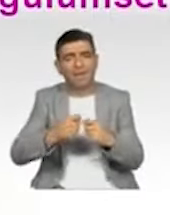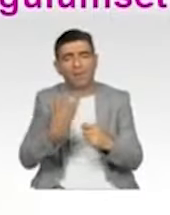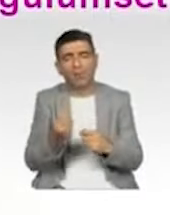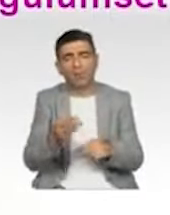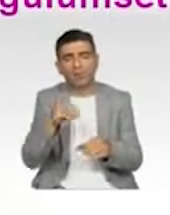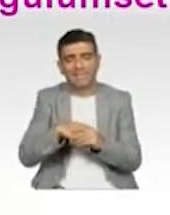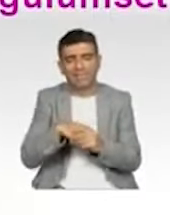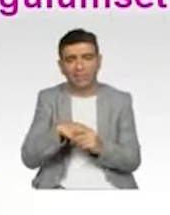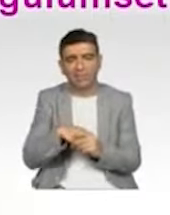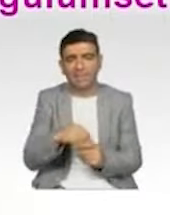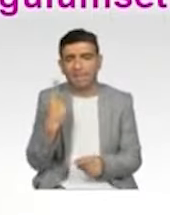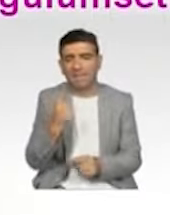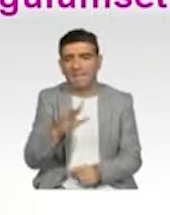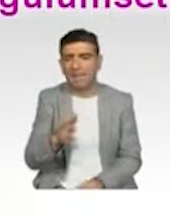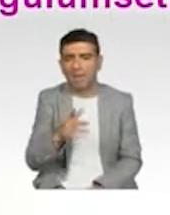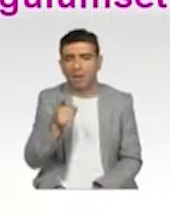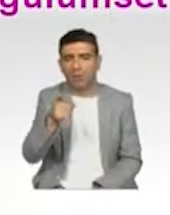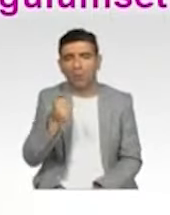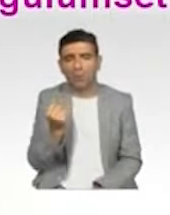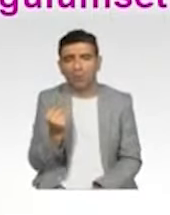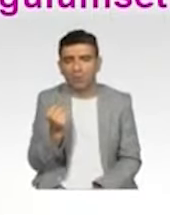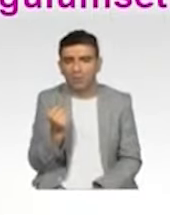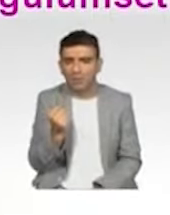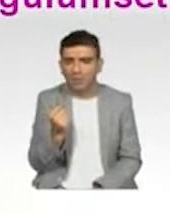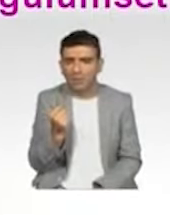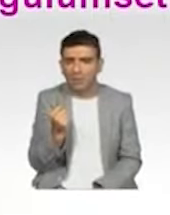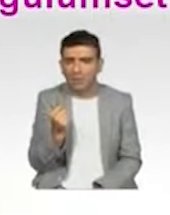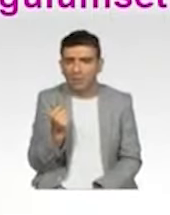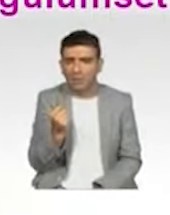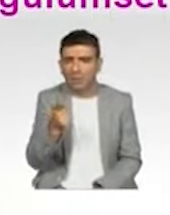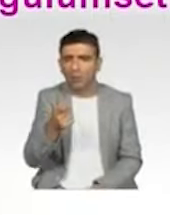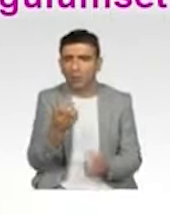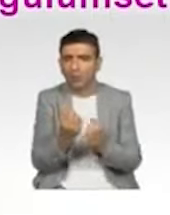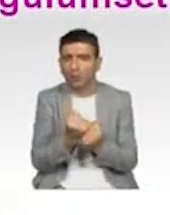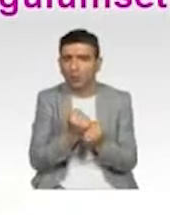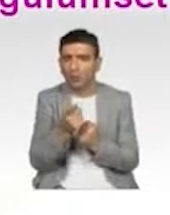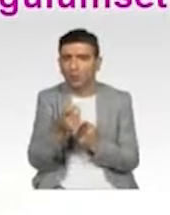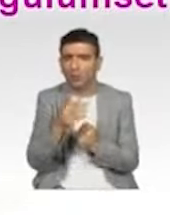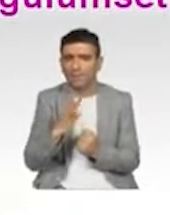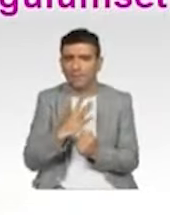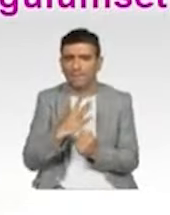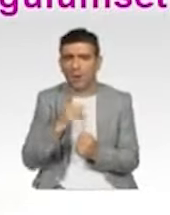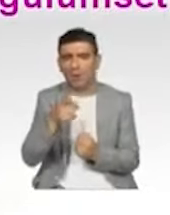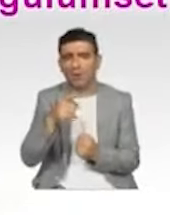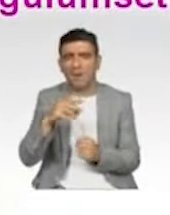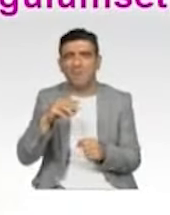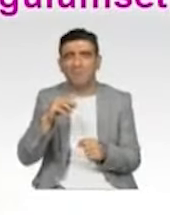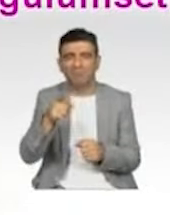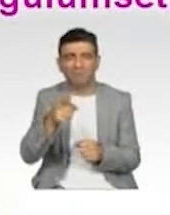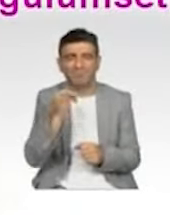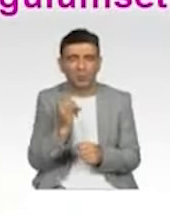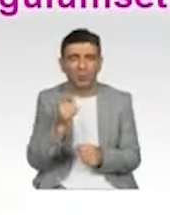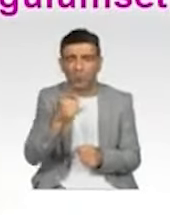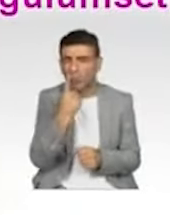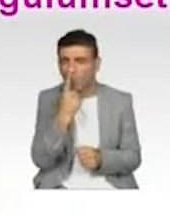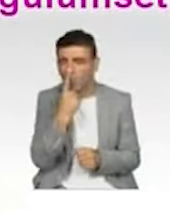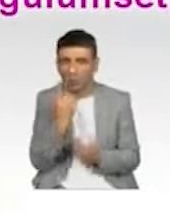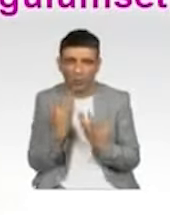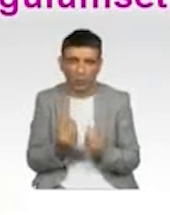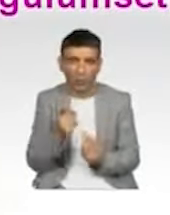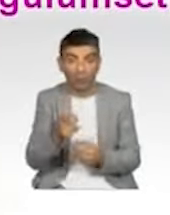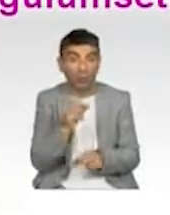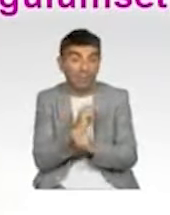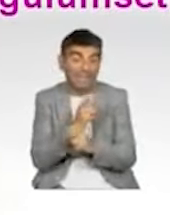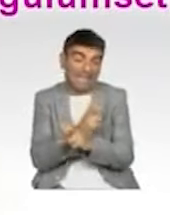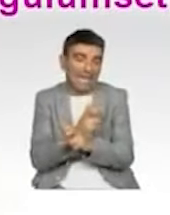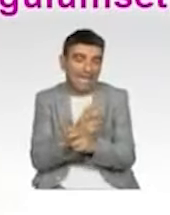olduğu için. Bir de bazen onu ataşla tutturuyorlar. Hani tutturma var, şey. Var, var, tabii, var. O paslanıyor, pası çaya geçiyor. Bu ciddi riskler